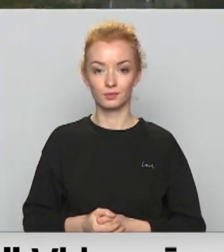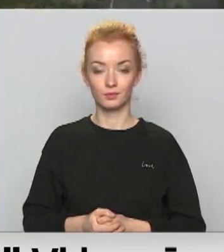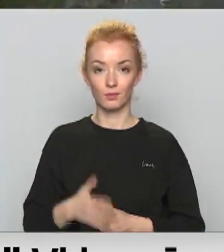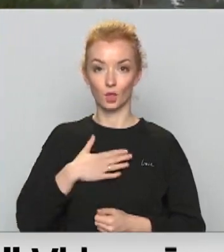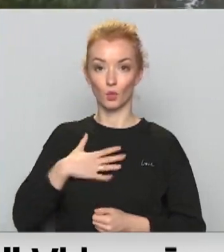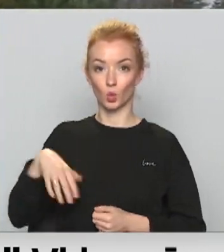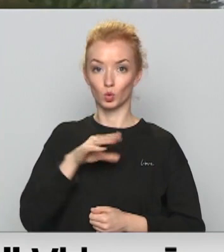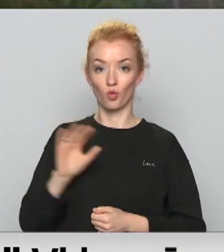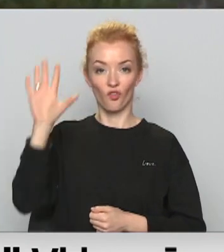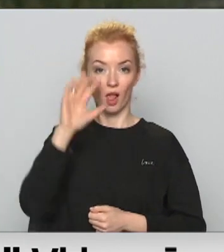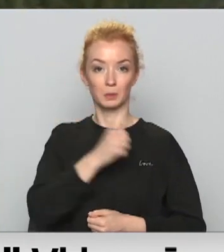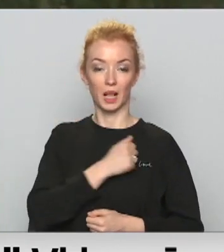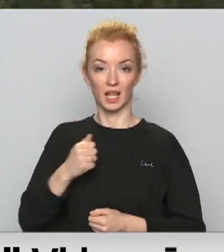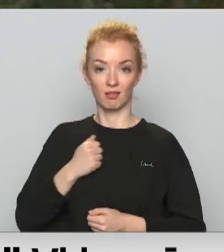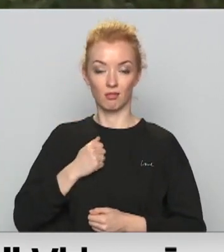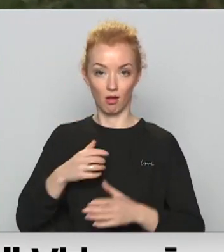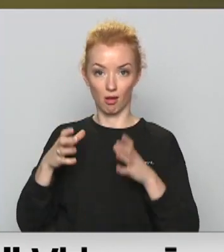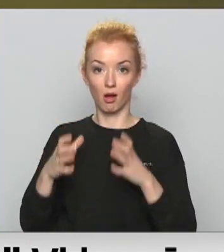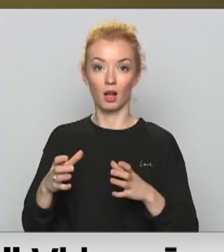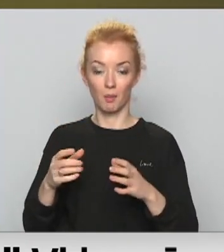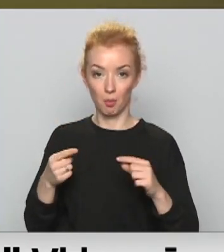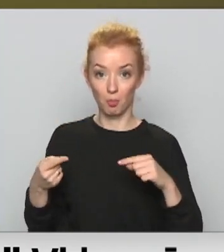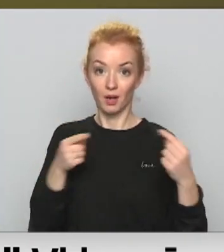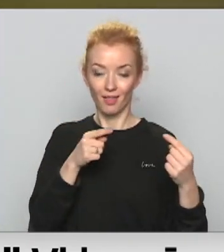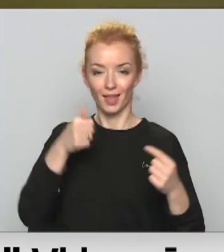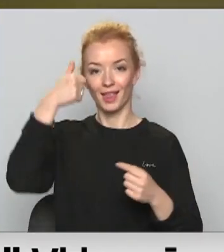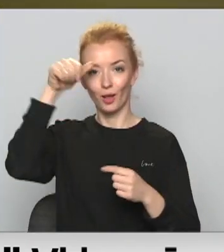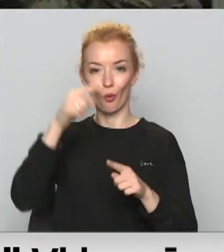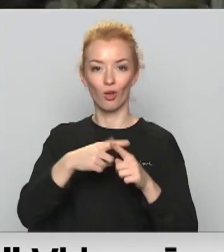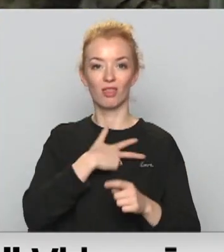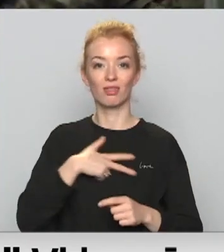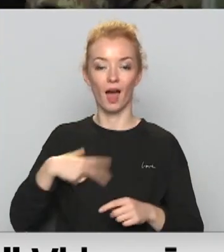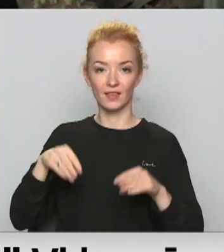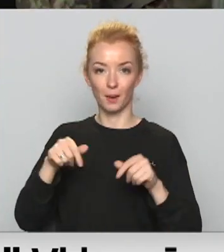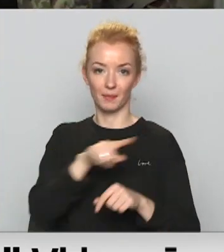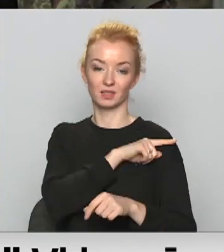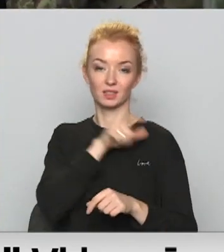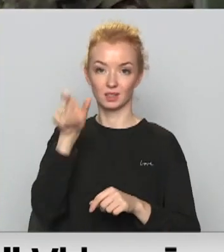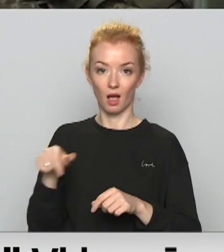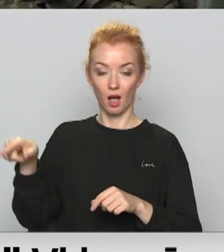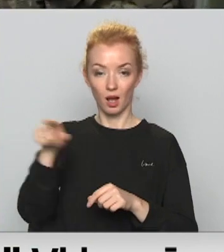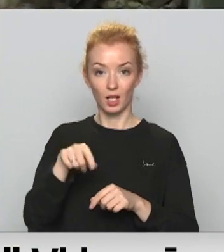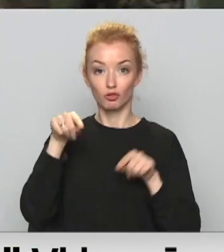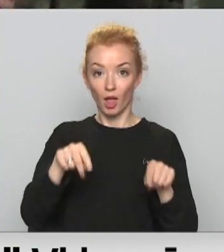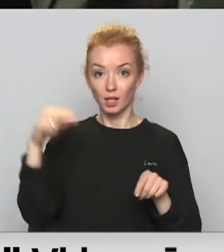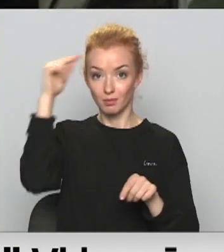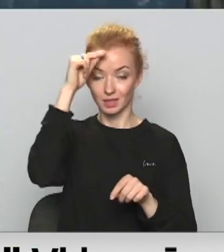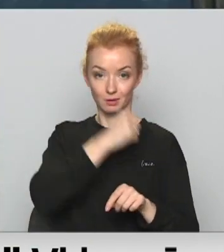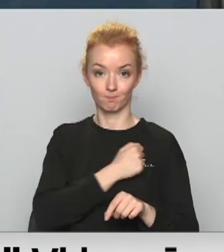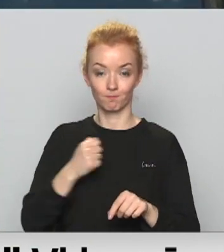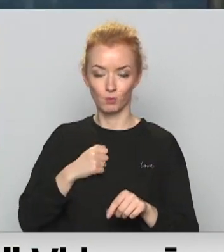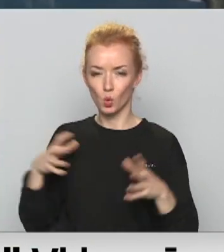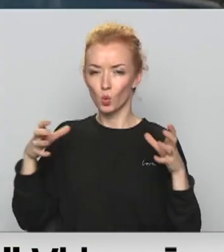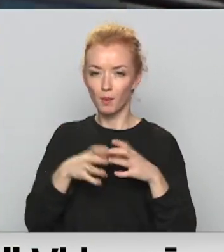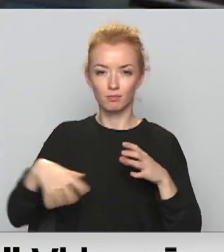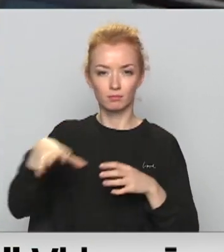Mūsu valsts militārajiem spēkiem pretinieku lomā ietušies Igaunijas un Dānijas zemessargi. Namejas mācībās Vidzemē kopā